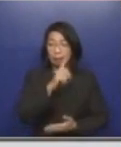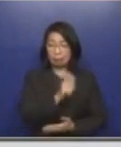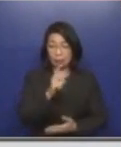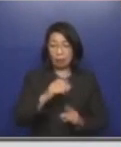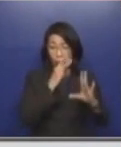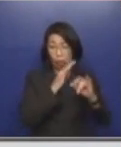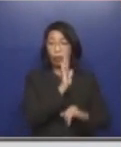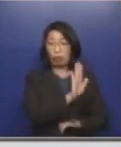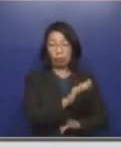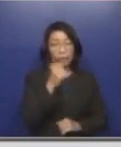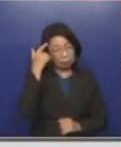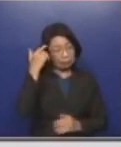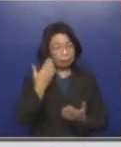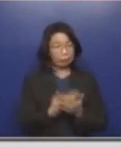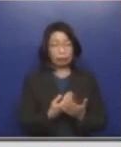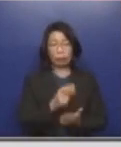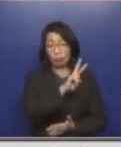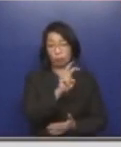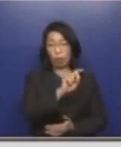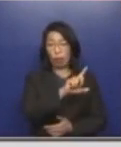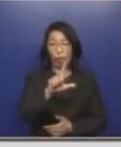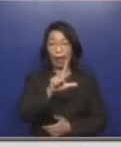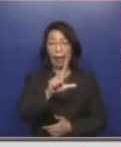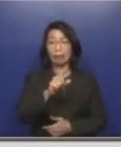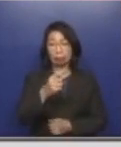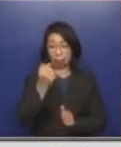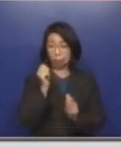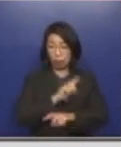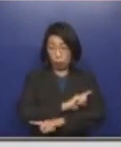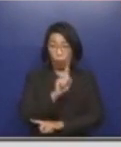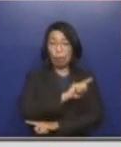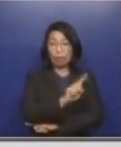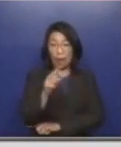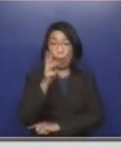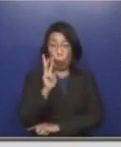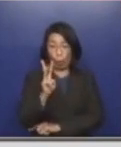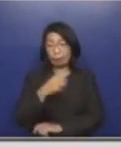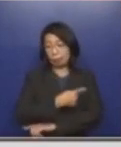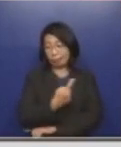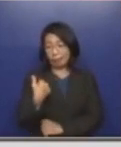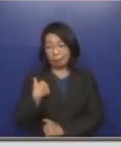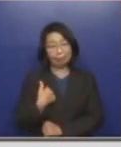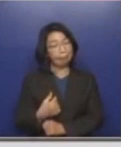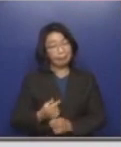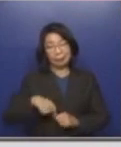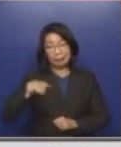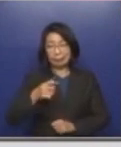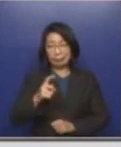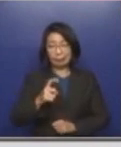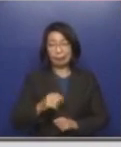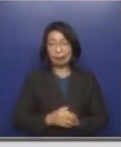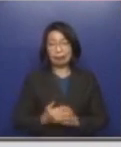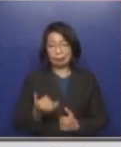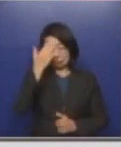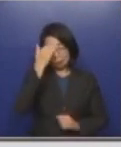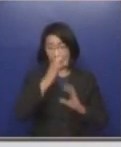านเราต้องกักตัว14วันนะครับและที่สำคัญท่านประธานทราบไหมครับว่าจังหวัดระยองเนี่ยเป็นจังหวัดที่มีรายได้